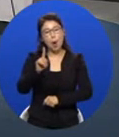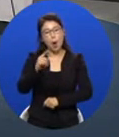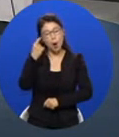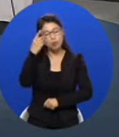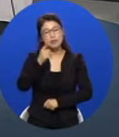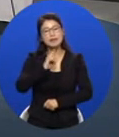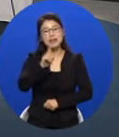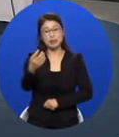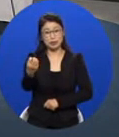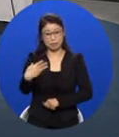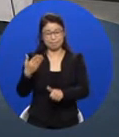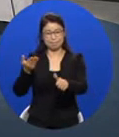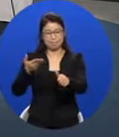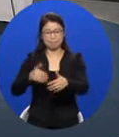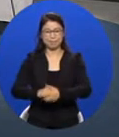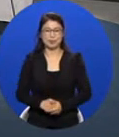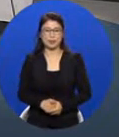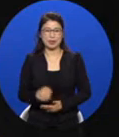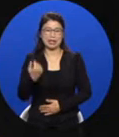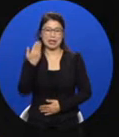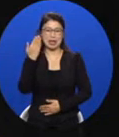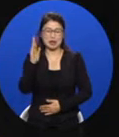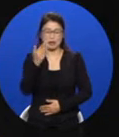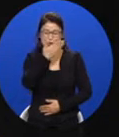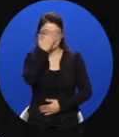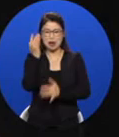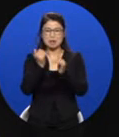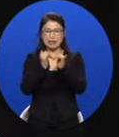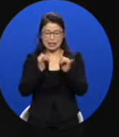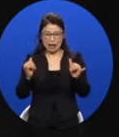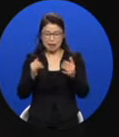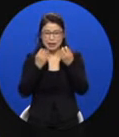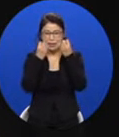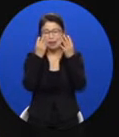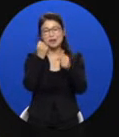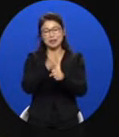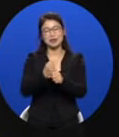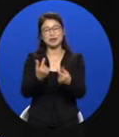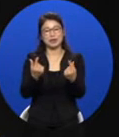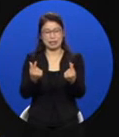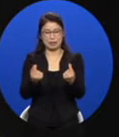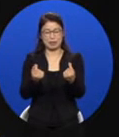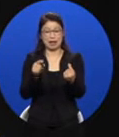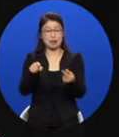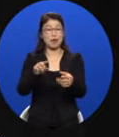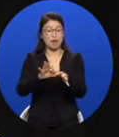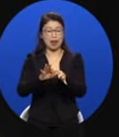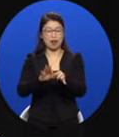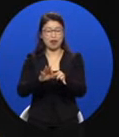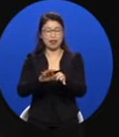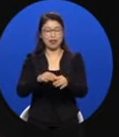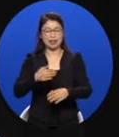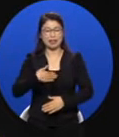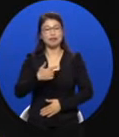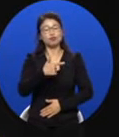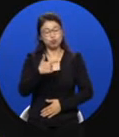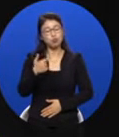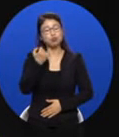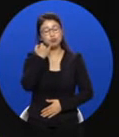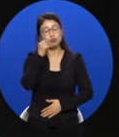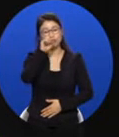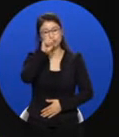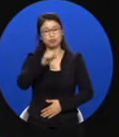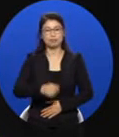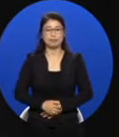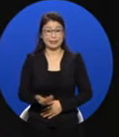시간 드리겠습니다. 신세대들이 하는 것은 또 새로운 창조죠. 그건 저는 뭐 아주 잘 받아들이고